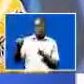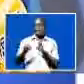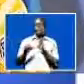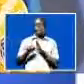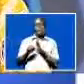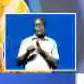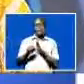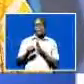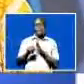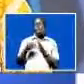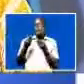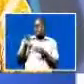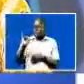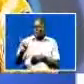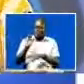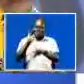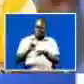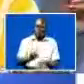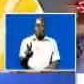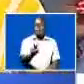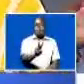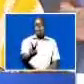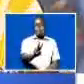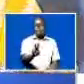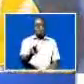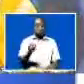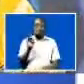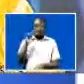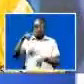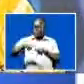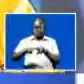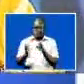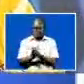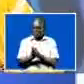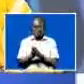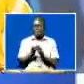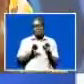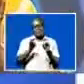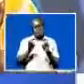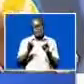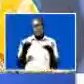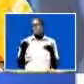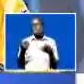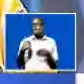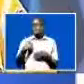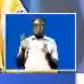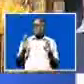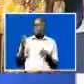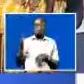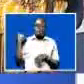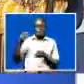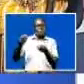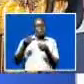Sasa ukitaka kuyamaliza, muite huyo na huyo alomtaja. Waketishe pamoja. Haya mimi hata sitaki kuongea, ongea vile